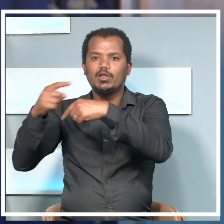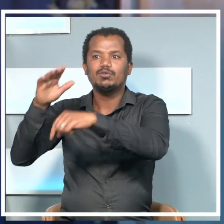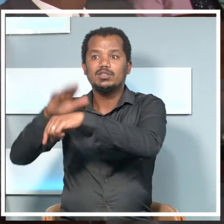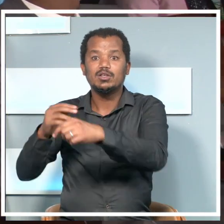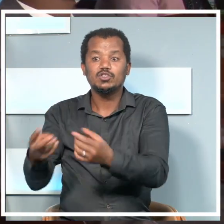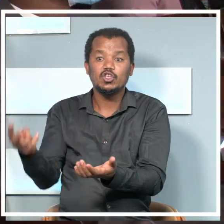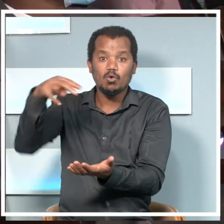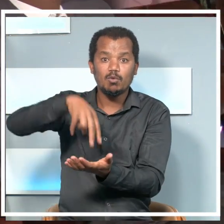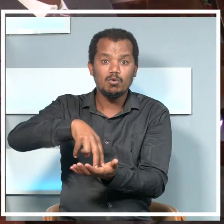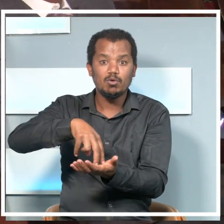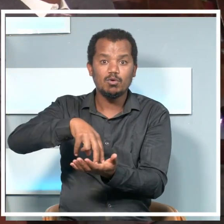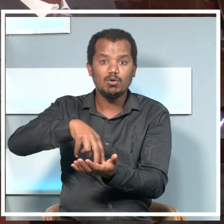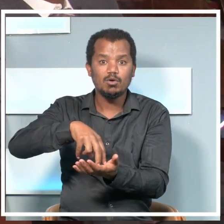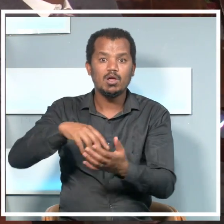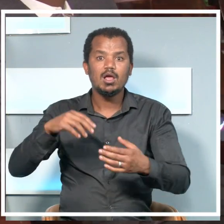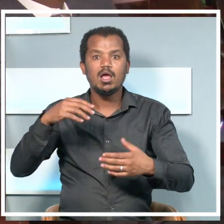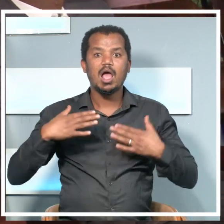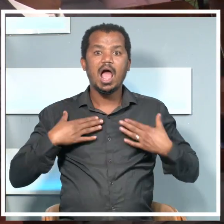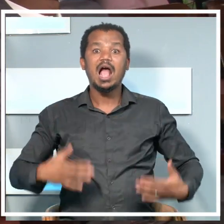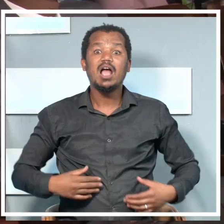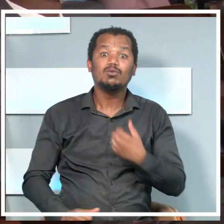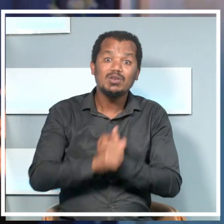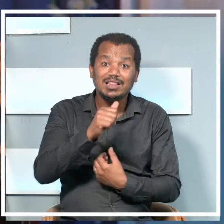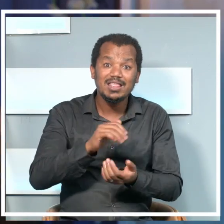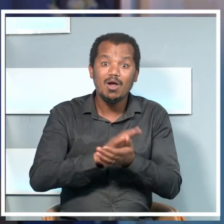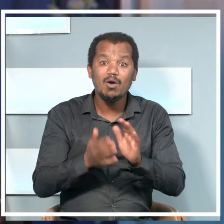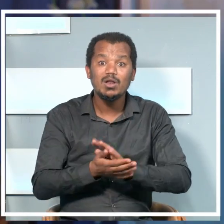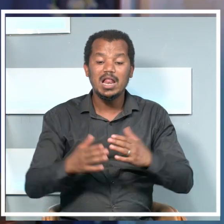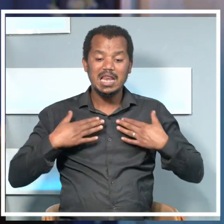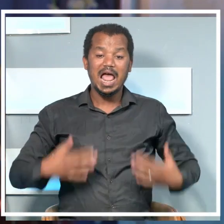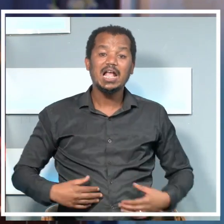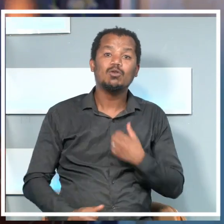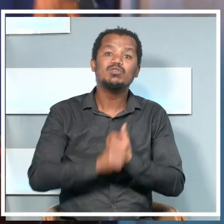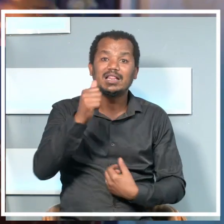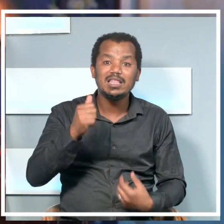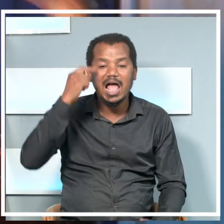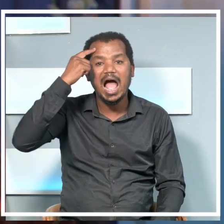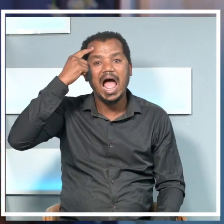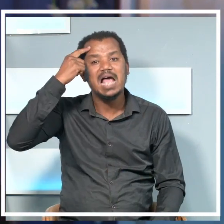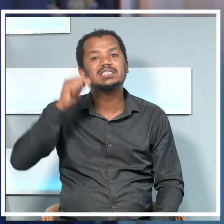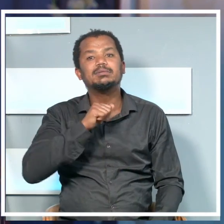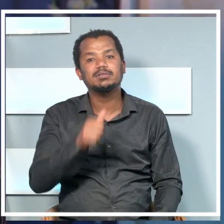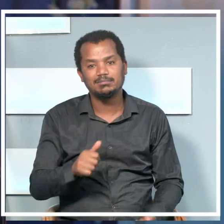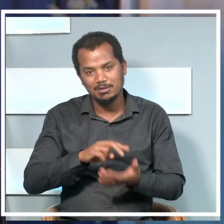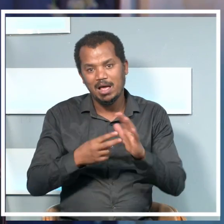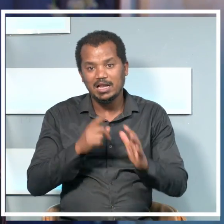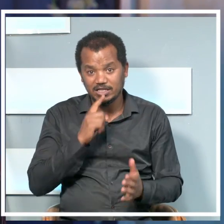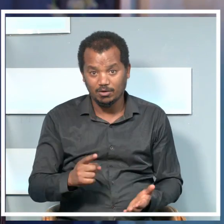ሰውየው ሊጠሩ ብድግ ሲሉ ሰውየው አካል ጉዳተኛም ሆኖ ለአካል ጉዳተኛ አያስብም ማለት